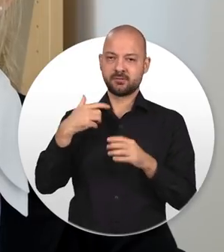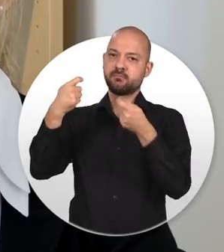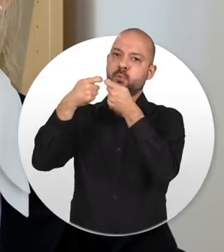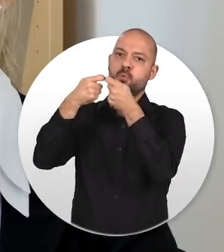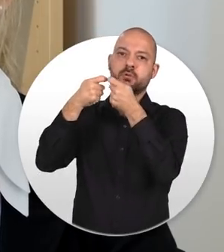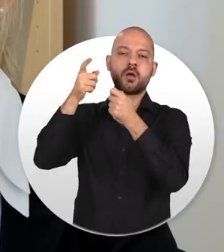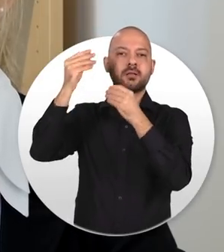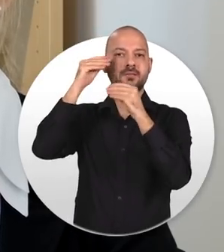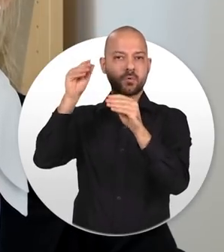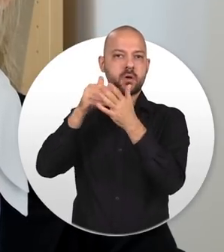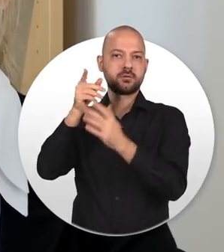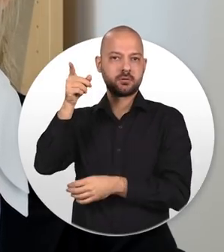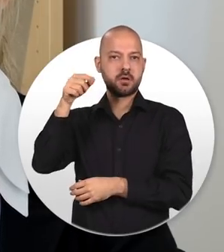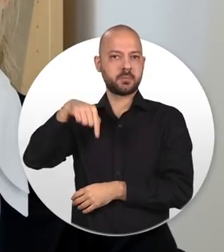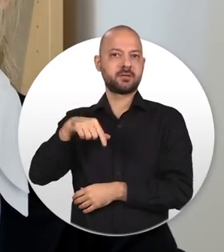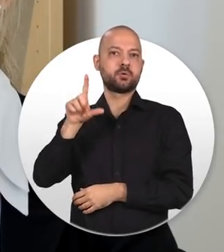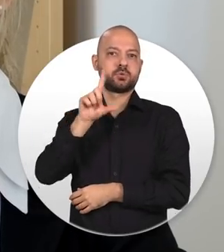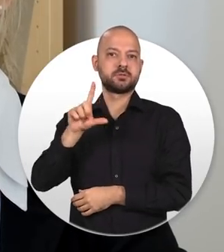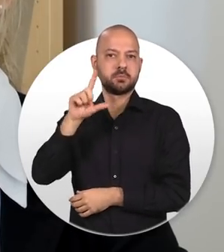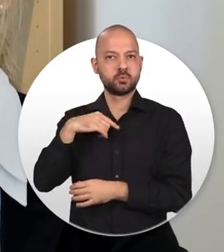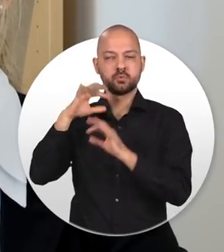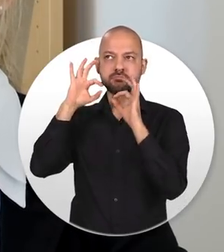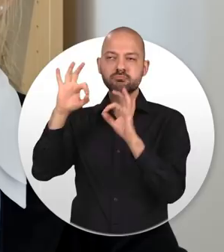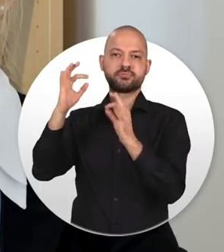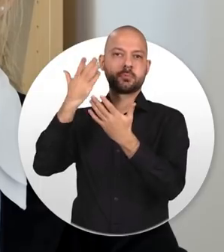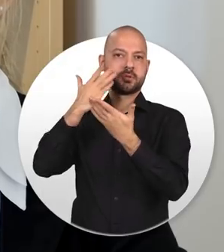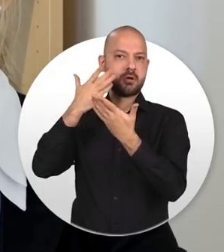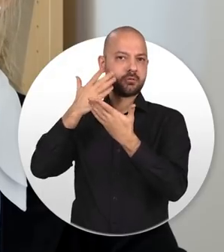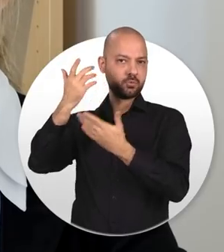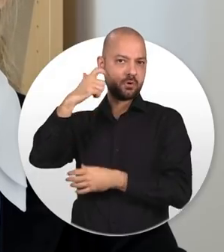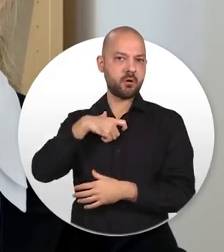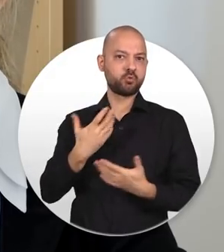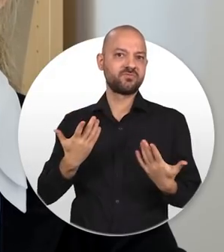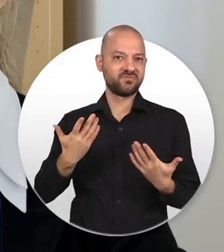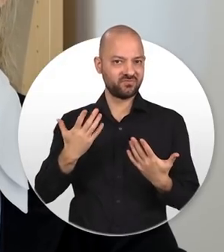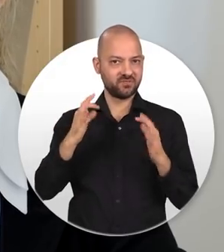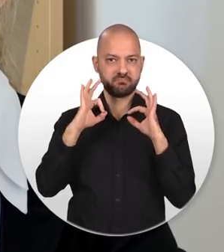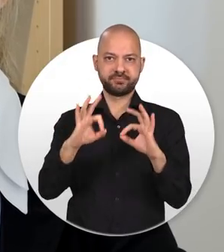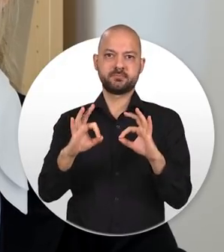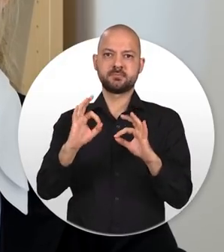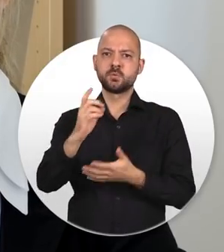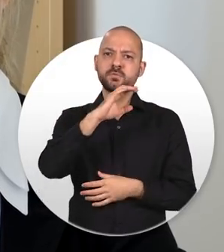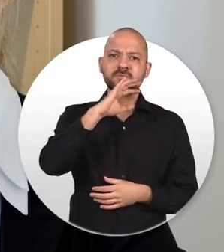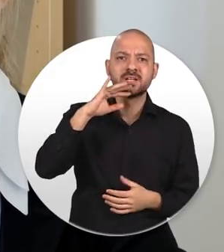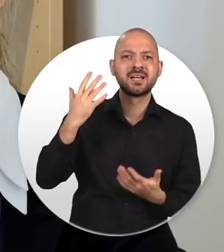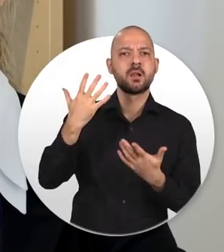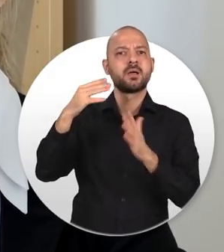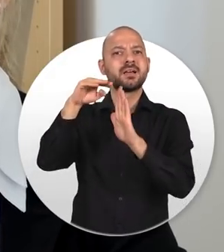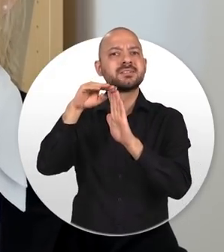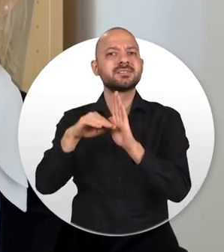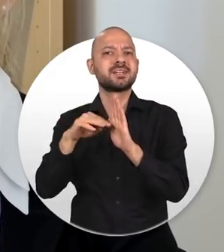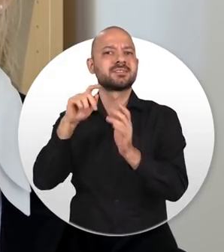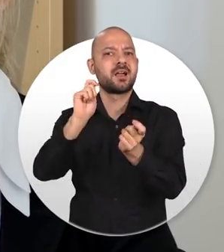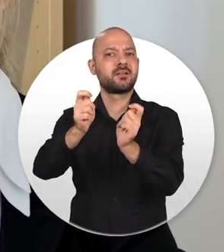dem Handicap, Info-Handicap Heiz Lützeburg. Und sie haben mich da ganz gut beraten. Es gab ja ganz